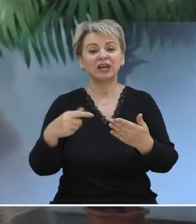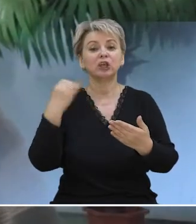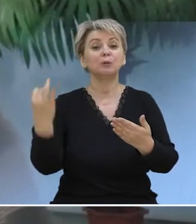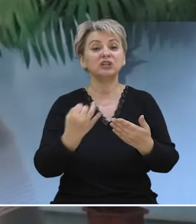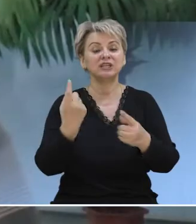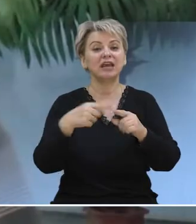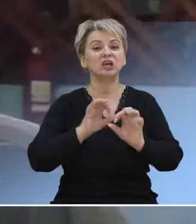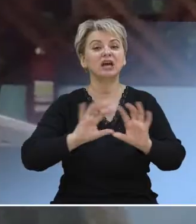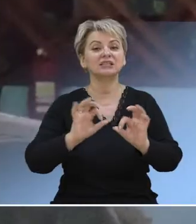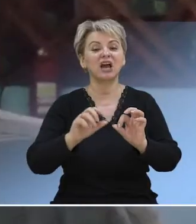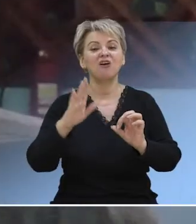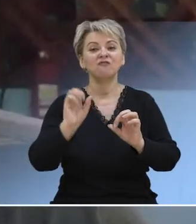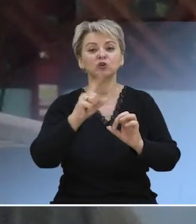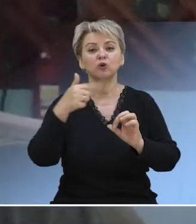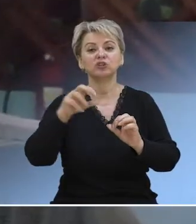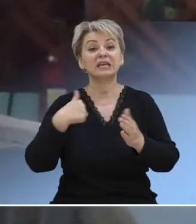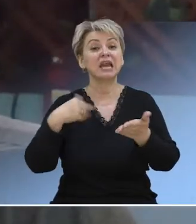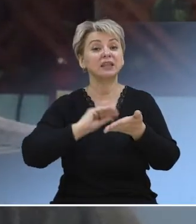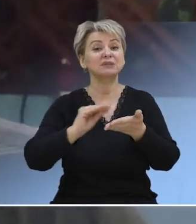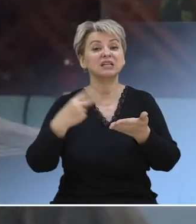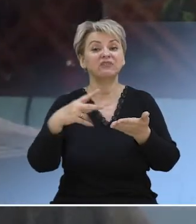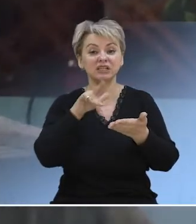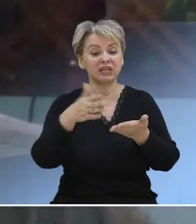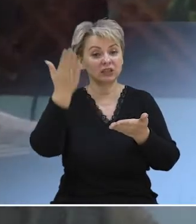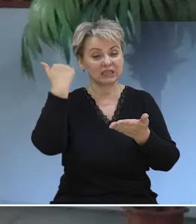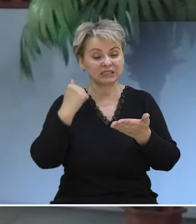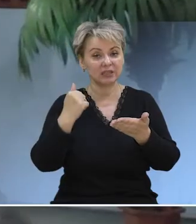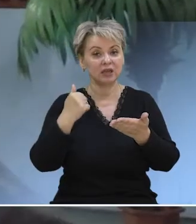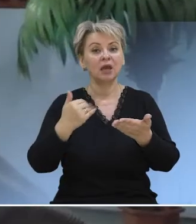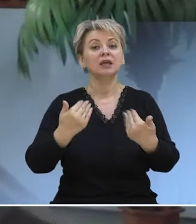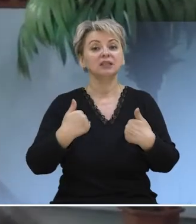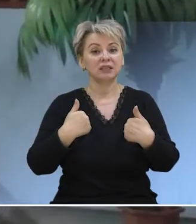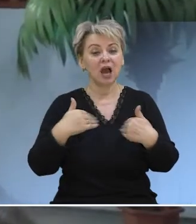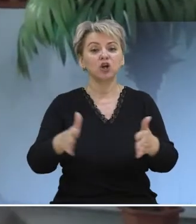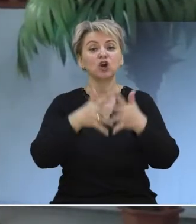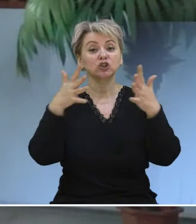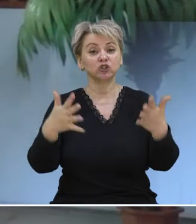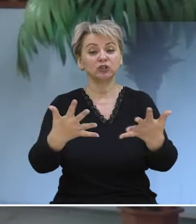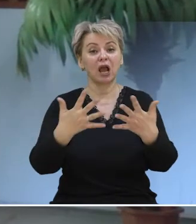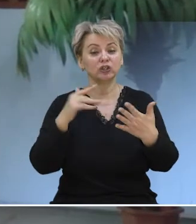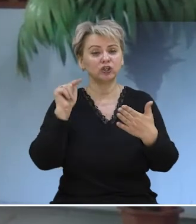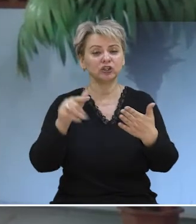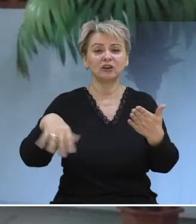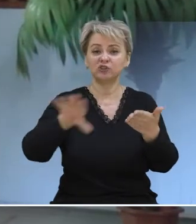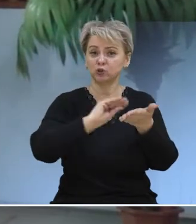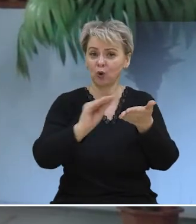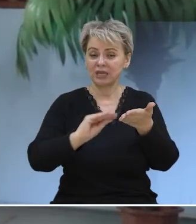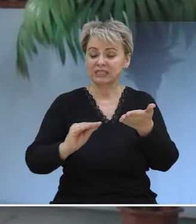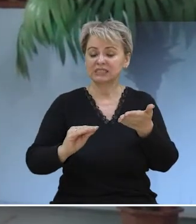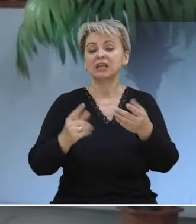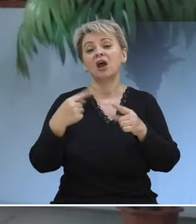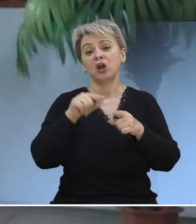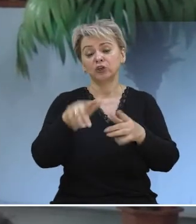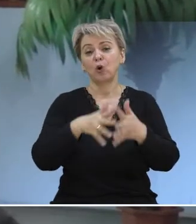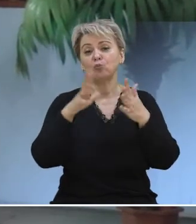есть люди, которым интересно. Этот рассказ «Восхождение» я написал где-то лет 20 назад. Я расширил, конечно, там, то